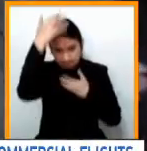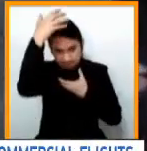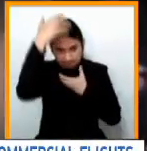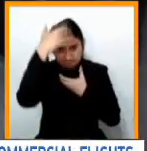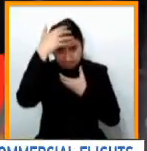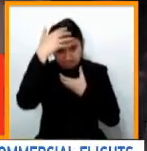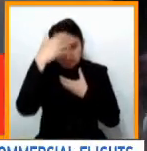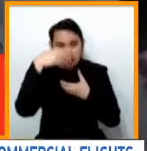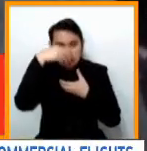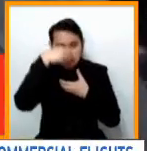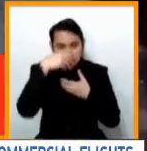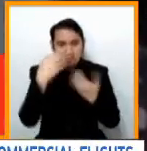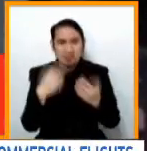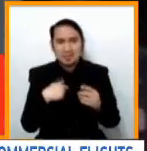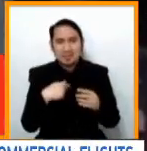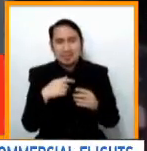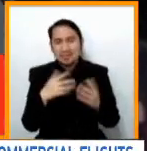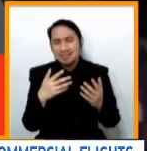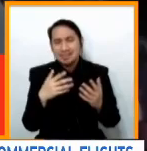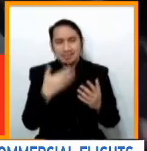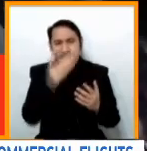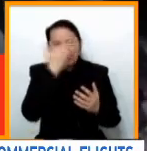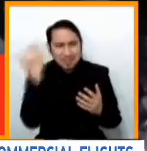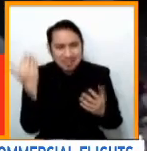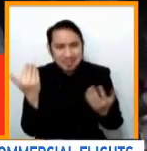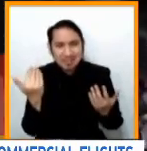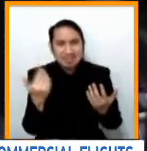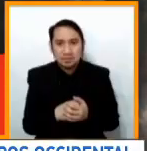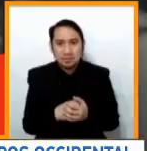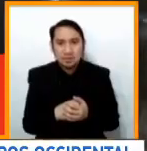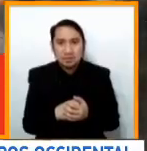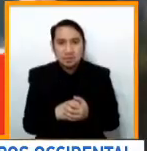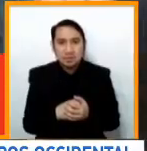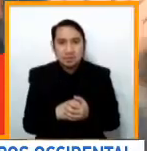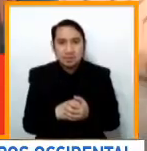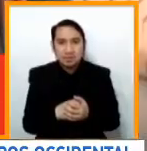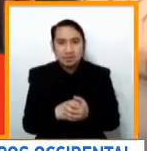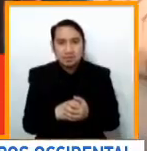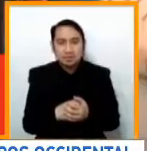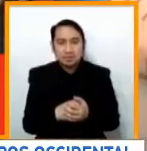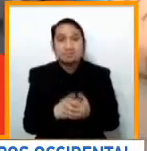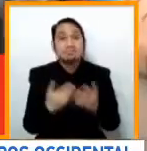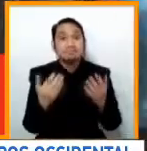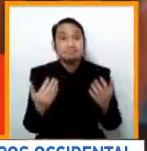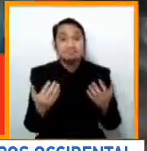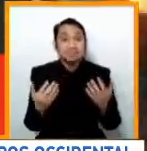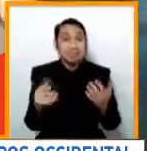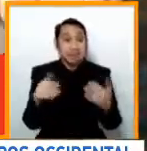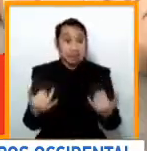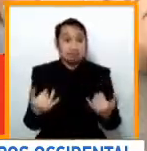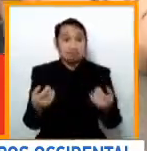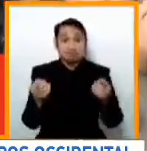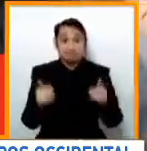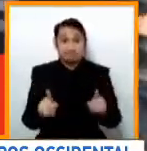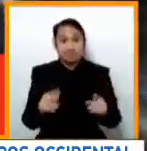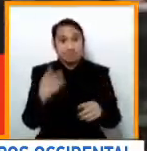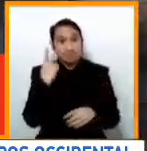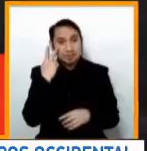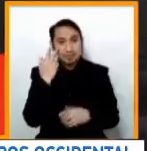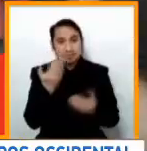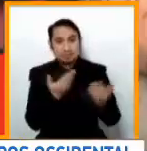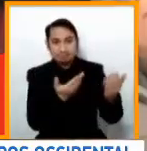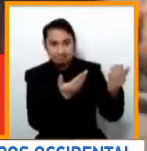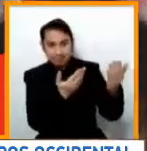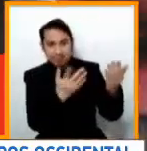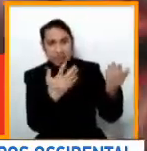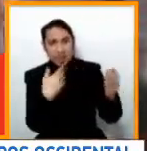Di ko na napansin kasi pag hangin kasi di nararamdaman yung face mask eh. Samantala Ivan, ito ang sitwasyon ngayon dito sa checkpoint. Mahaba-haba yung pila